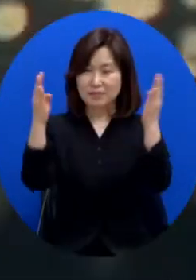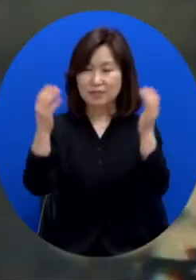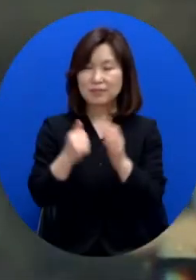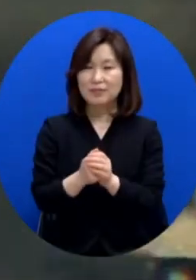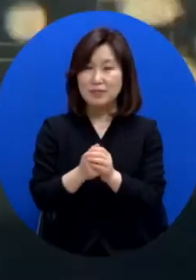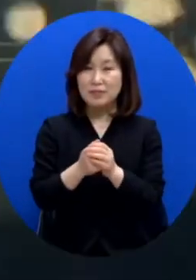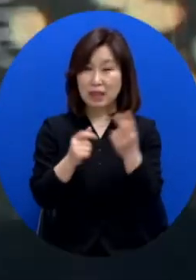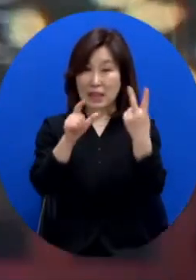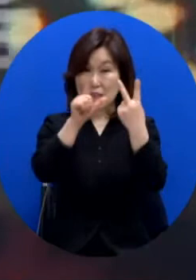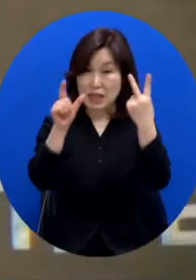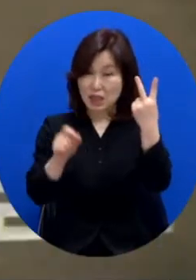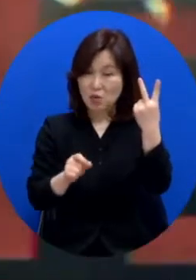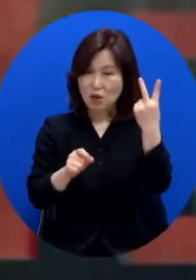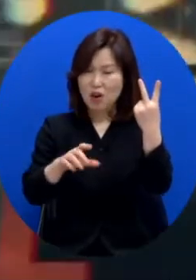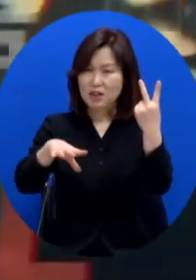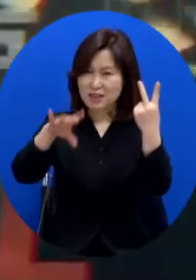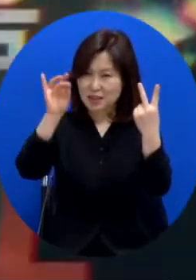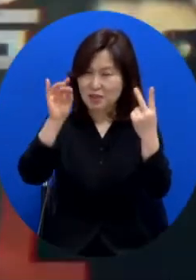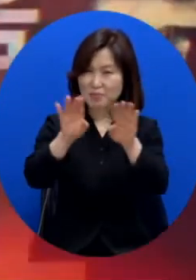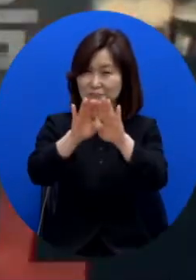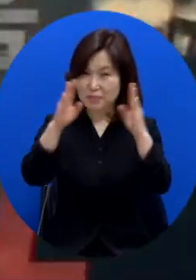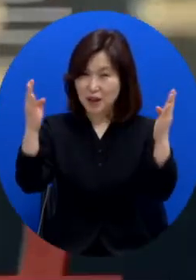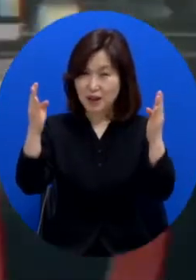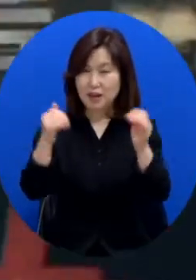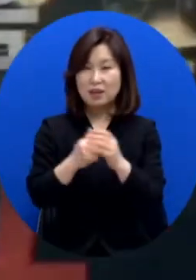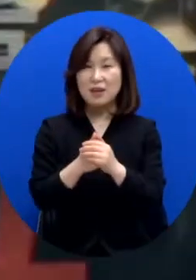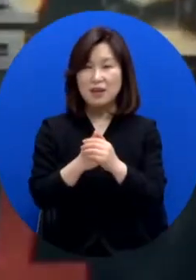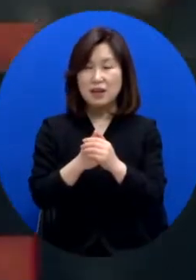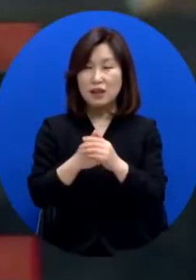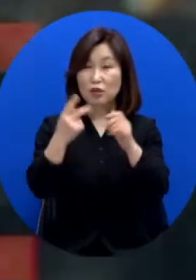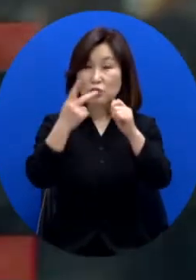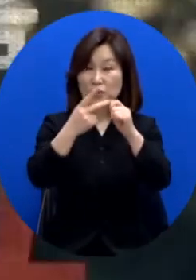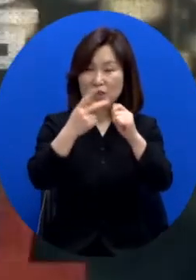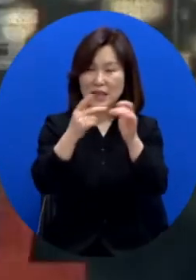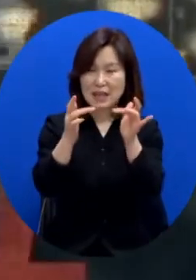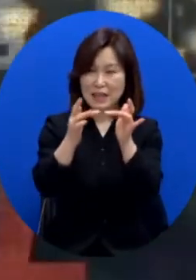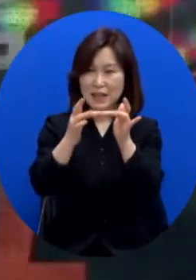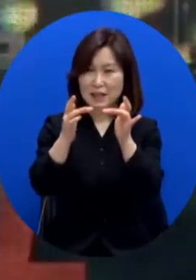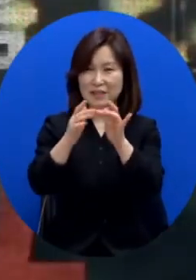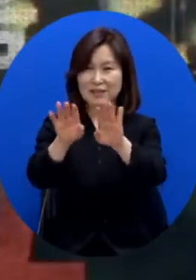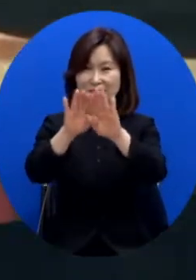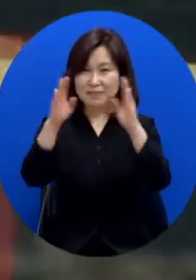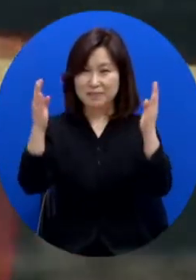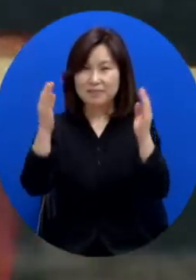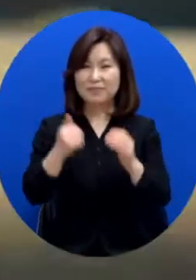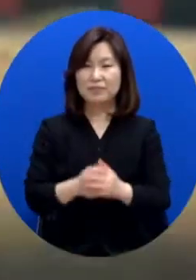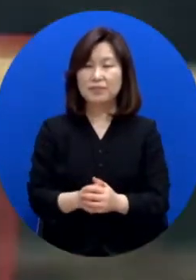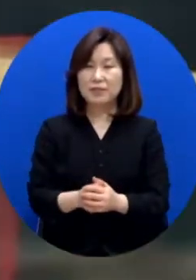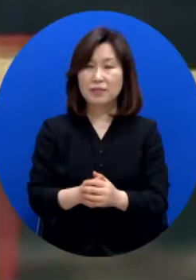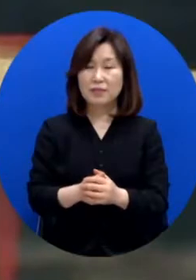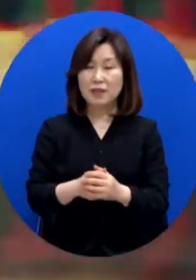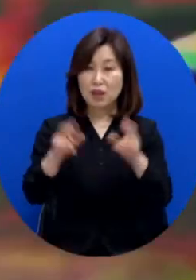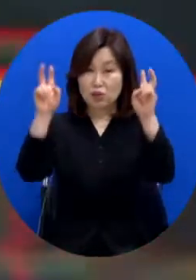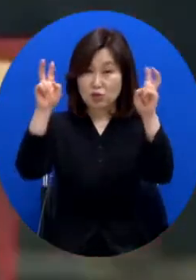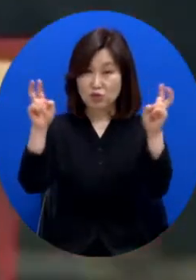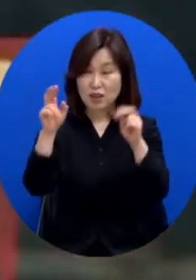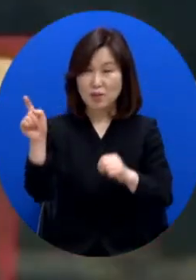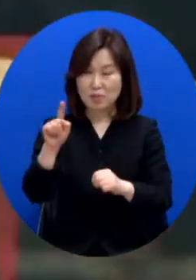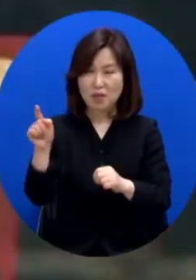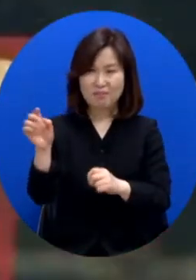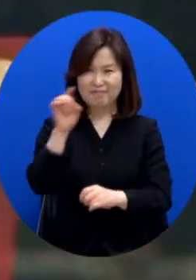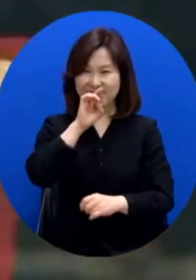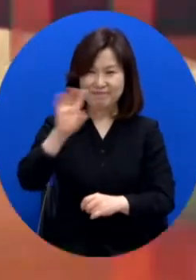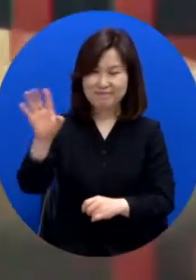2월 첫 랜선 청년 캠프를 연 데 이어 두 번째 온라인 행사를 개최한 겁니다. 주제는